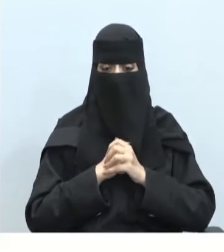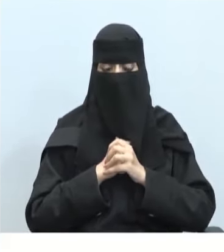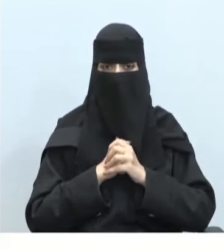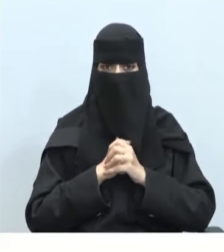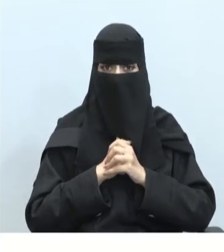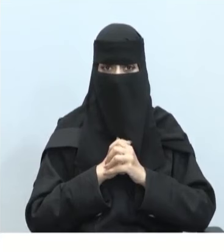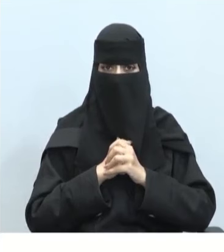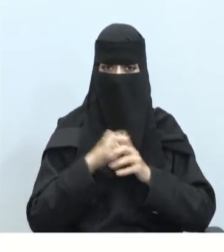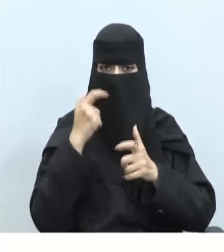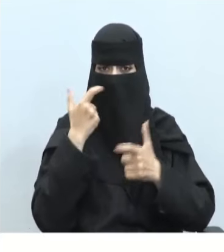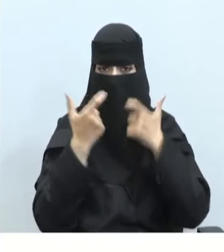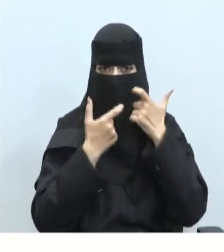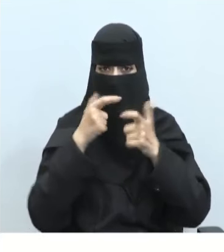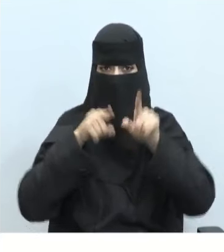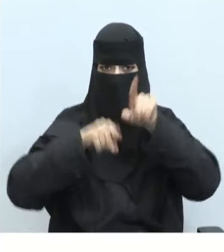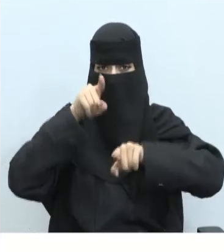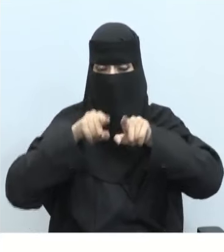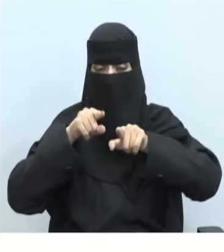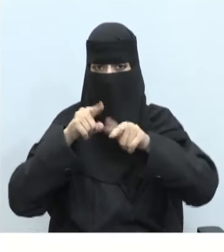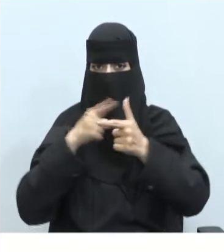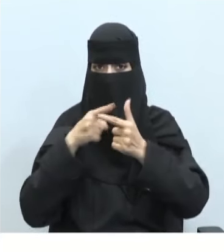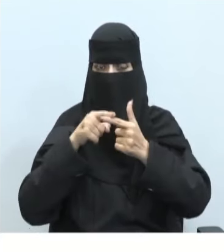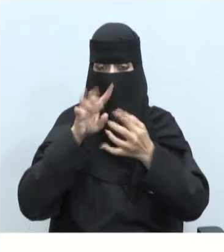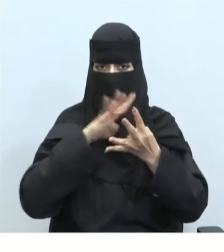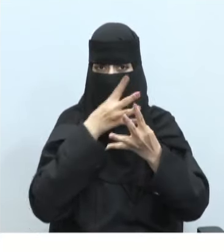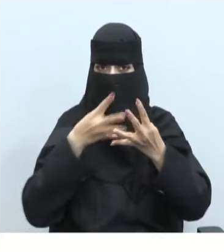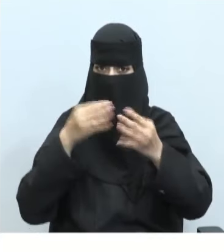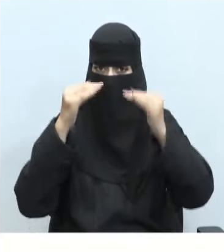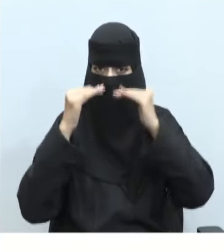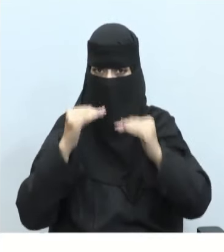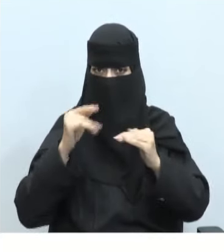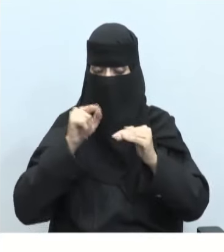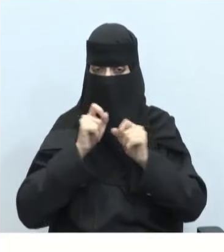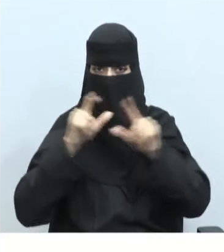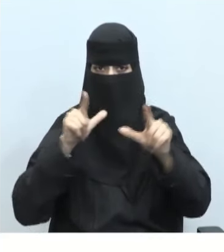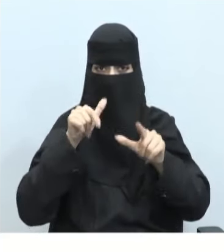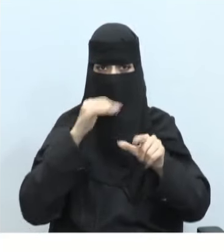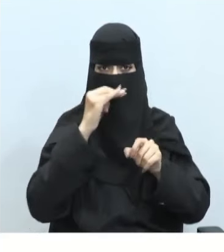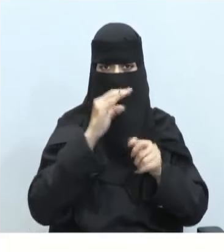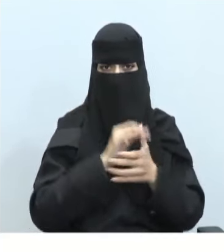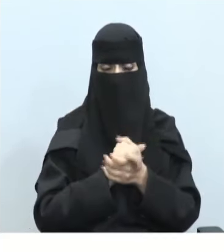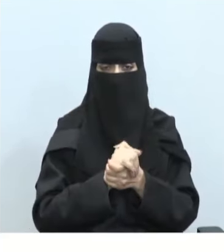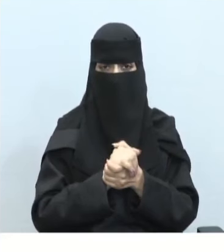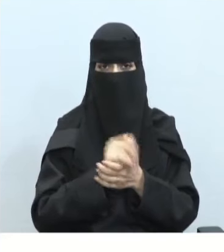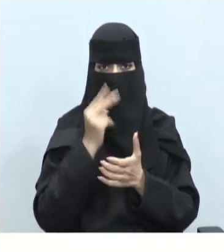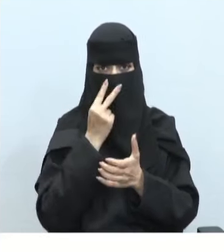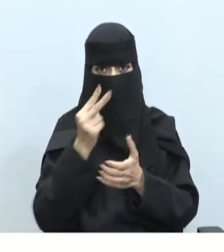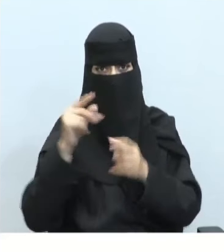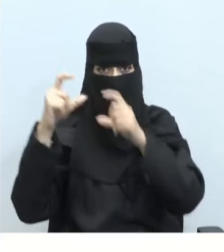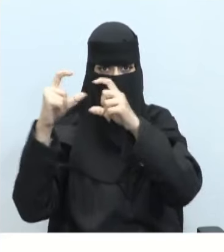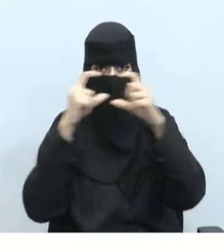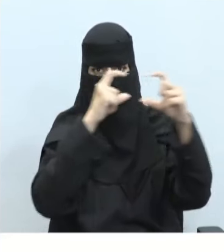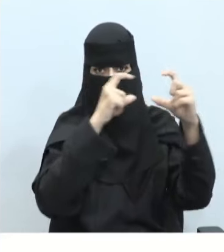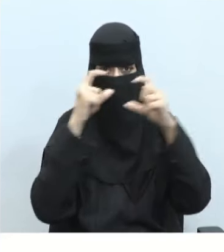واستبدالها لاحظ الفرق بين الجدولين ادناه ثم وضح اجابتك تامل هذين